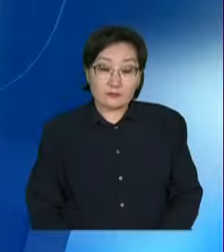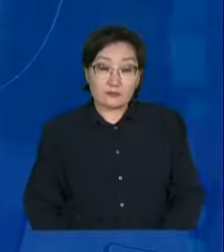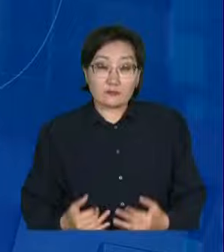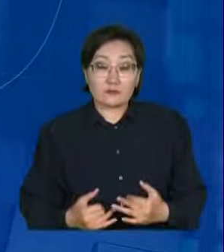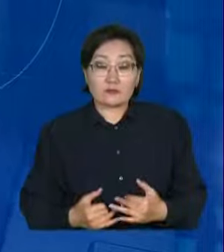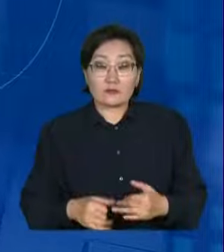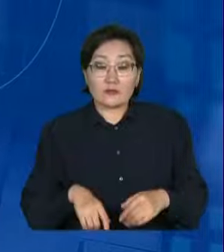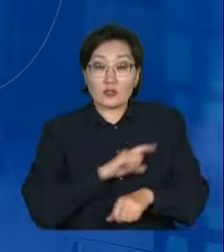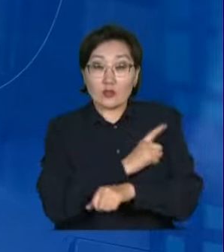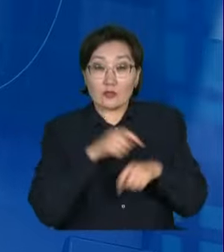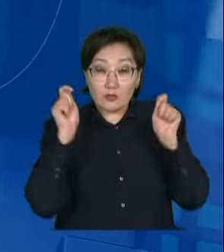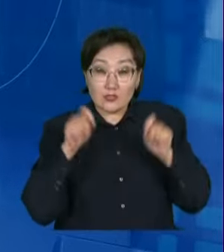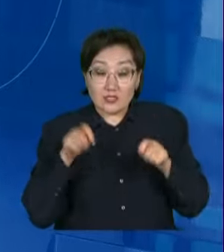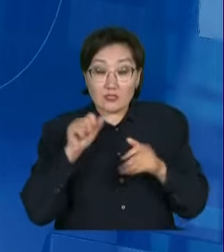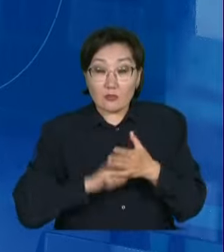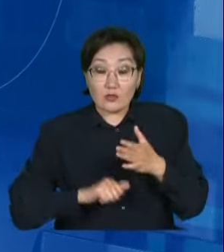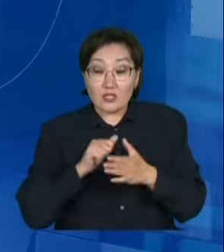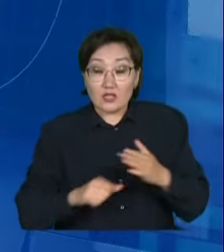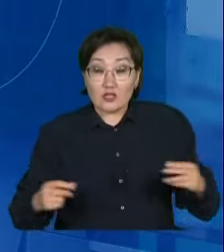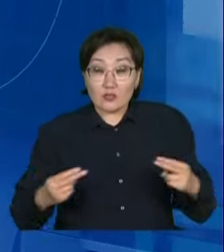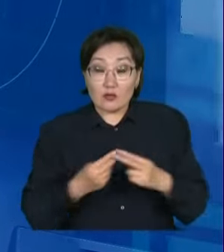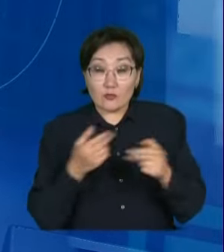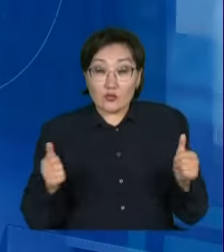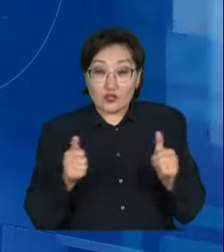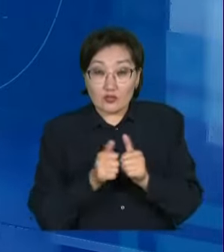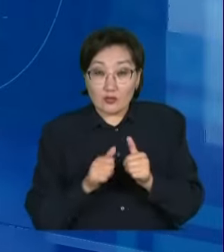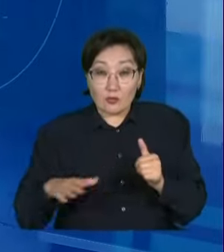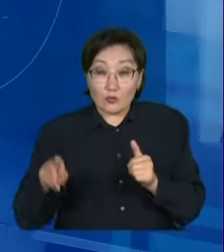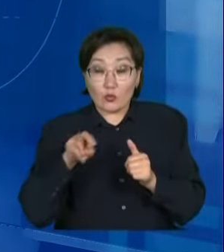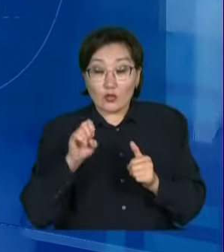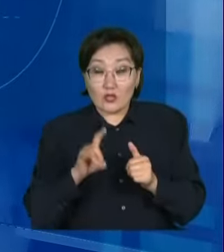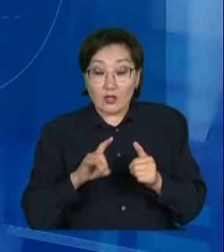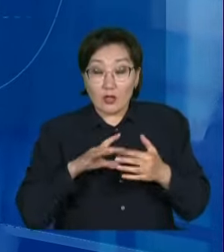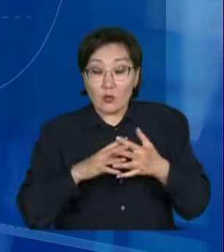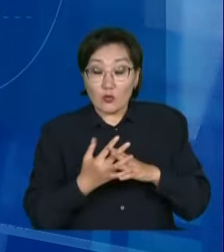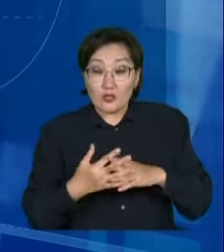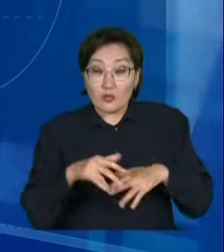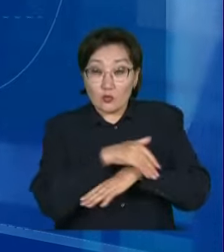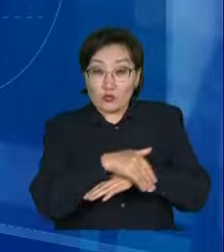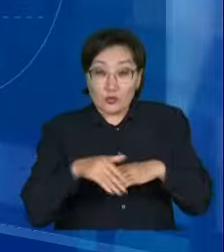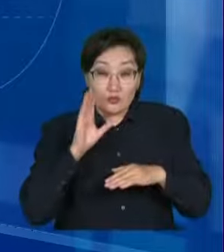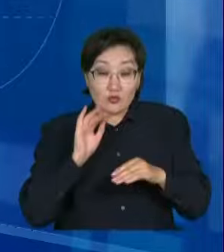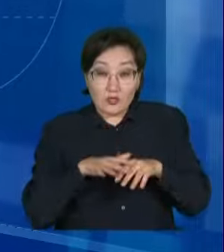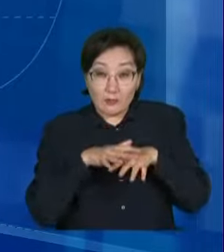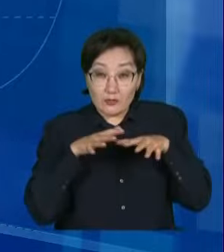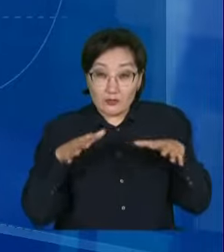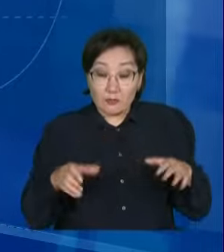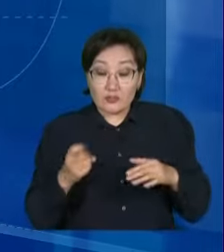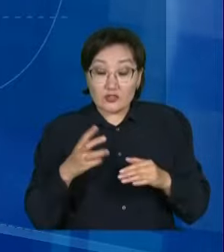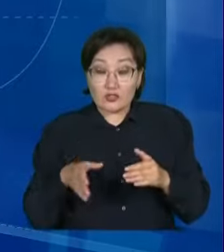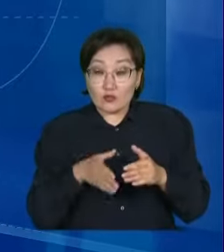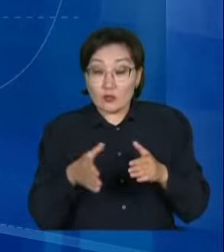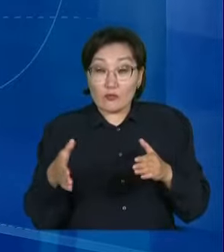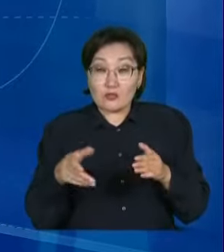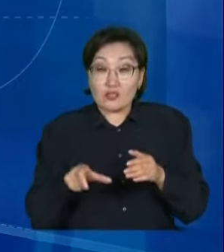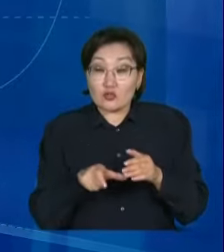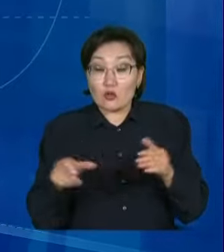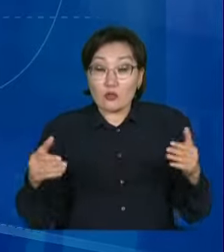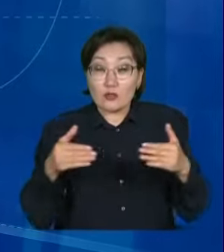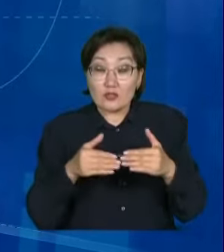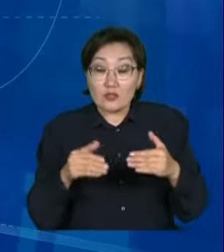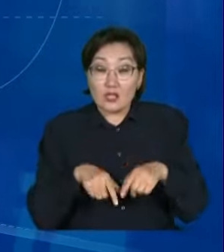Толассы жауған жаңбыр салдарынан Астанамен іргелес жатқан Қоянды ауылының көшелерін су басты. Салдарынан бірнеше жол жабылып,